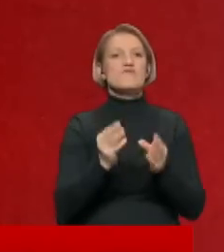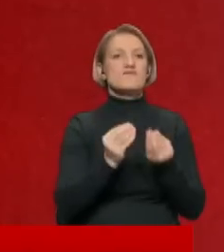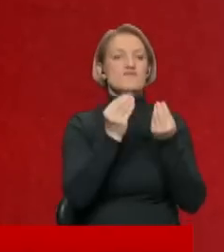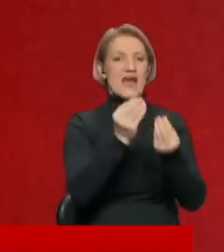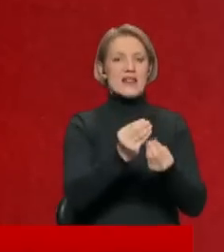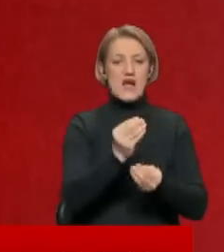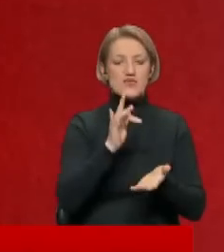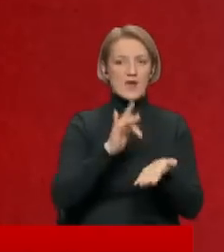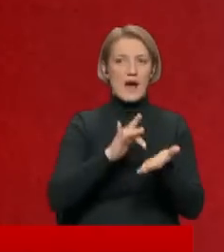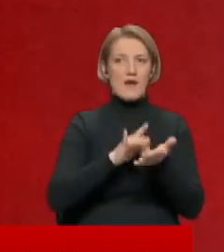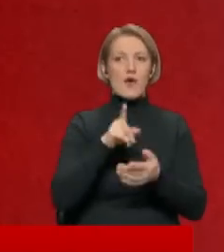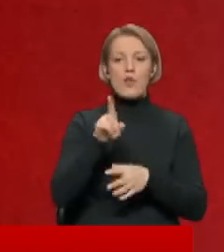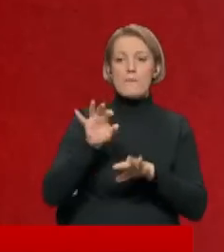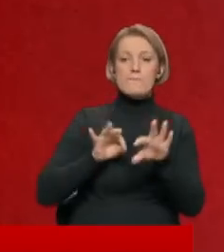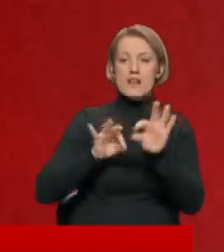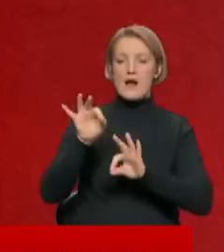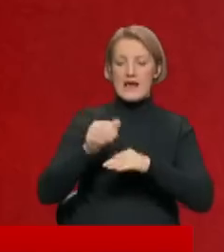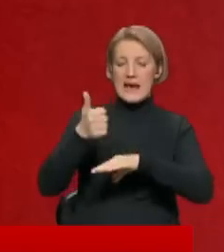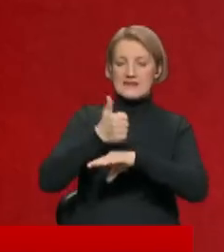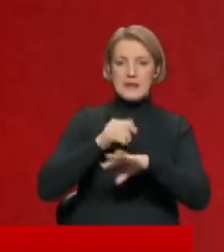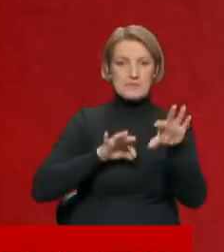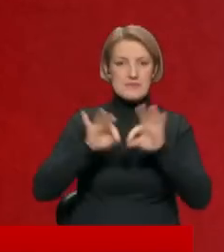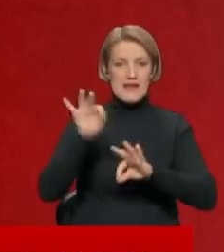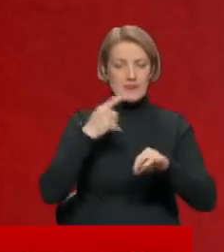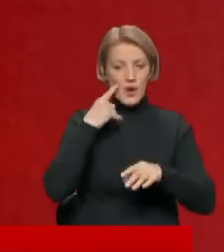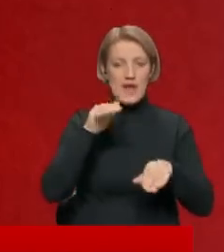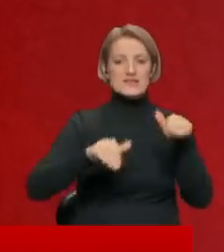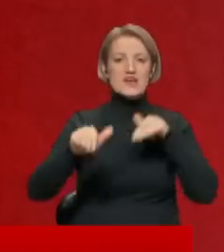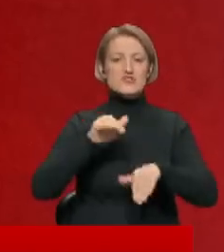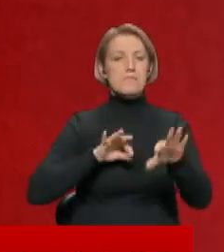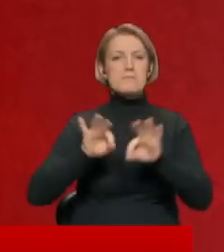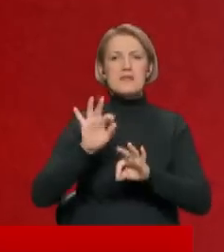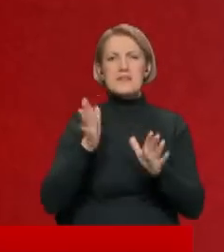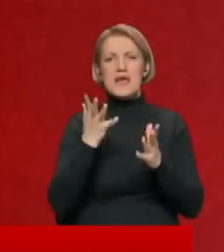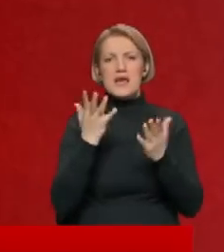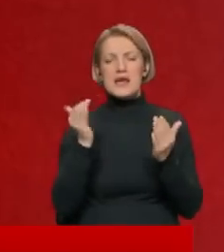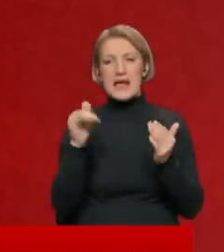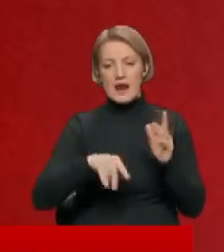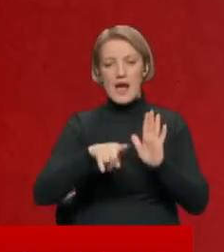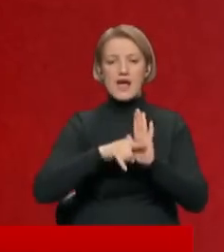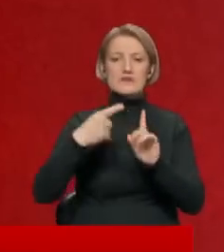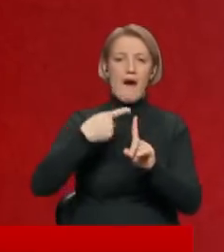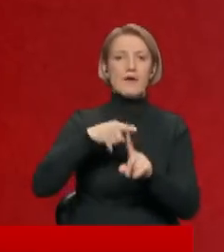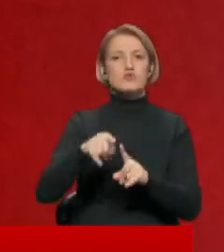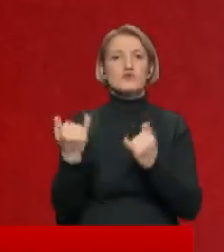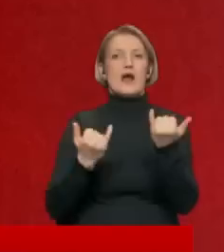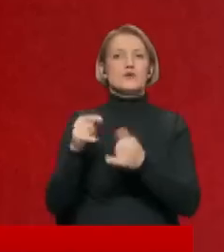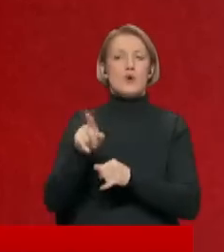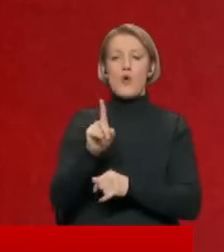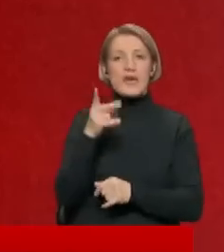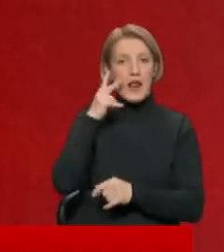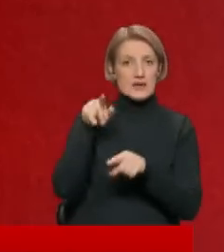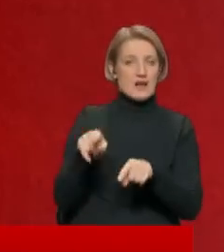cezanın onların stratejisine iktidarın strate seçim strate ne getirir ne götür bunları tartışıyorlar yani